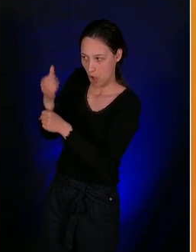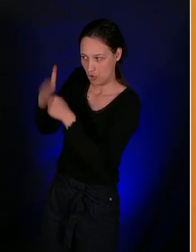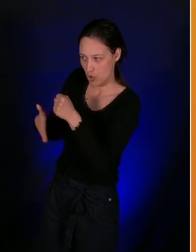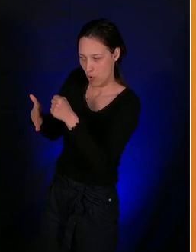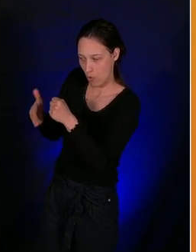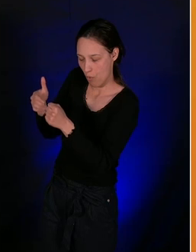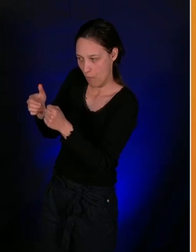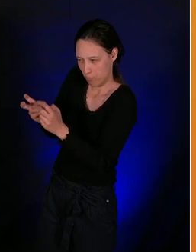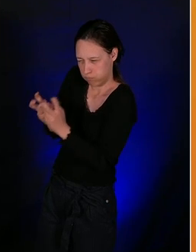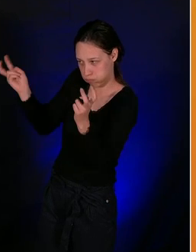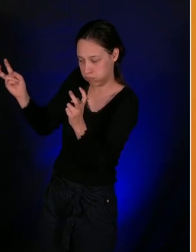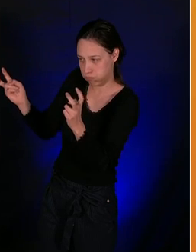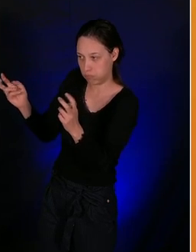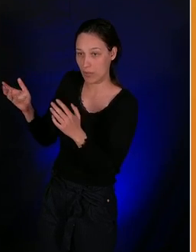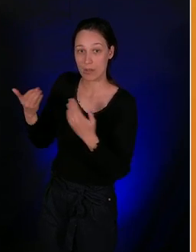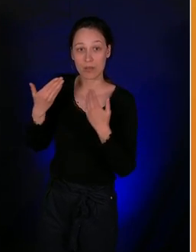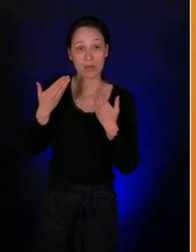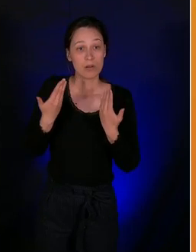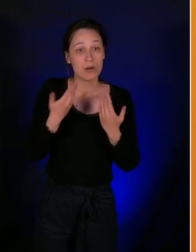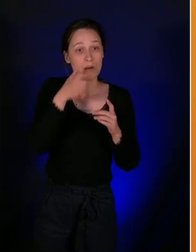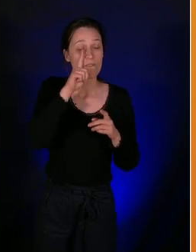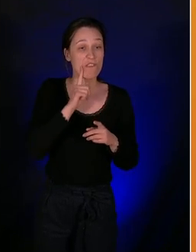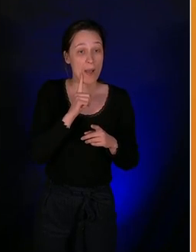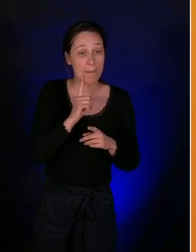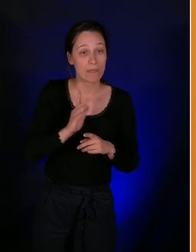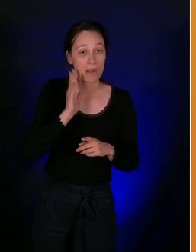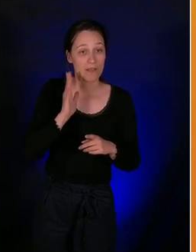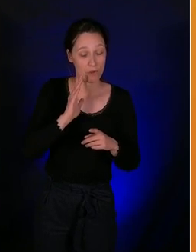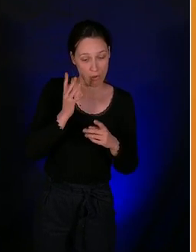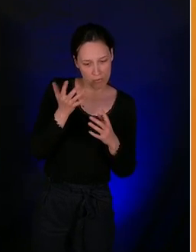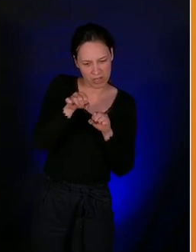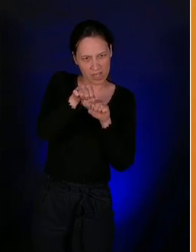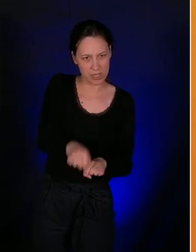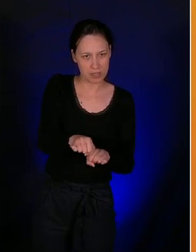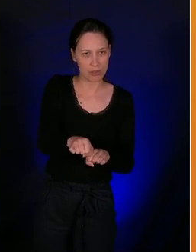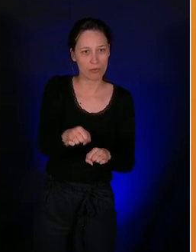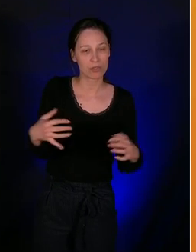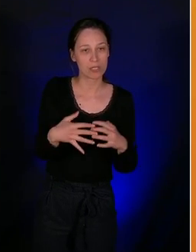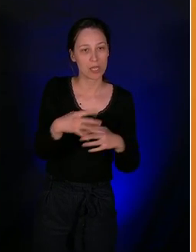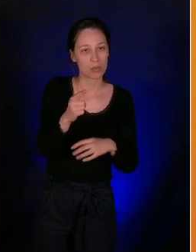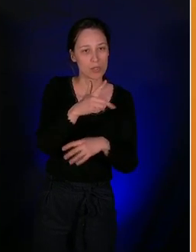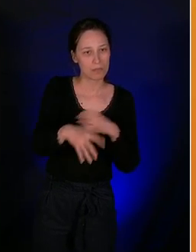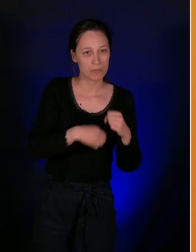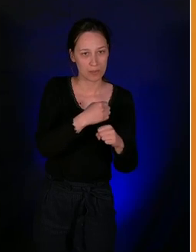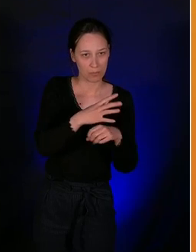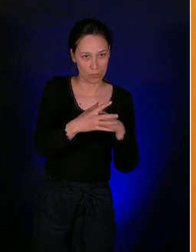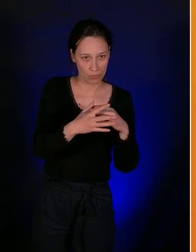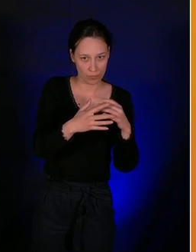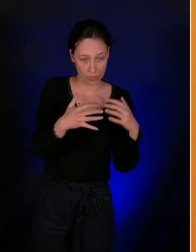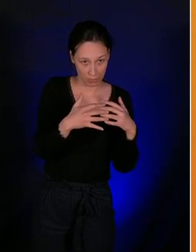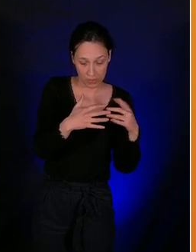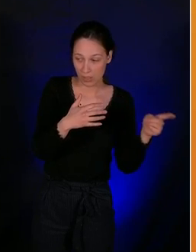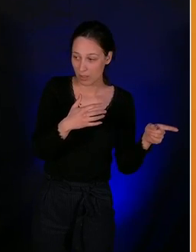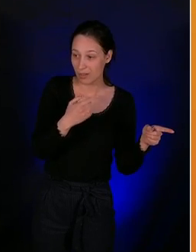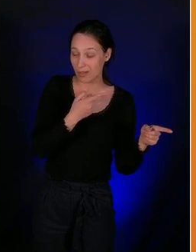Reclus, géographe et communard, écrivait en 1866 « L'homme doit comprendre que son intérêt propre se confond